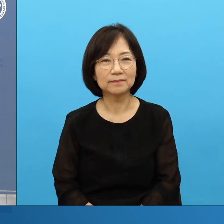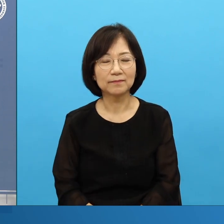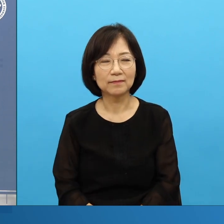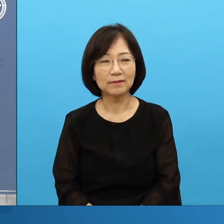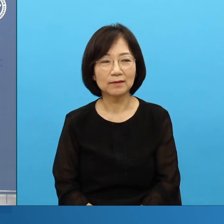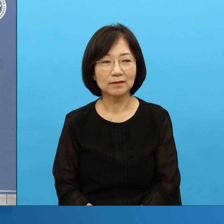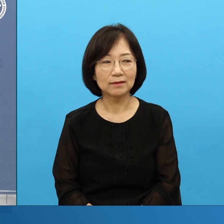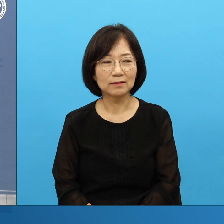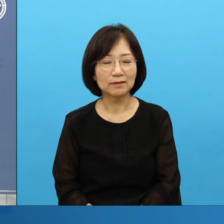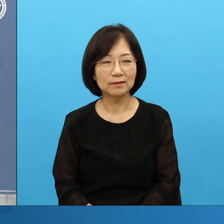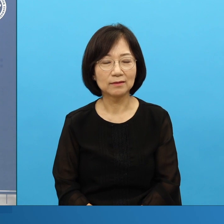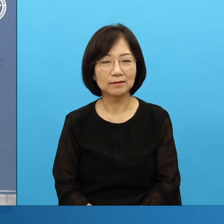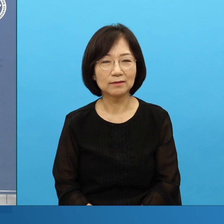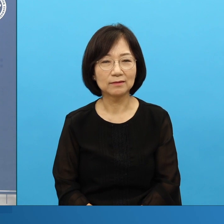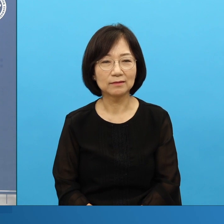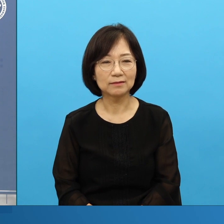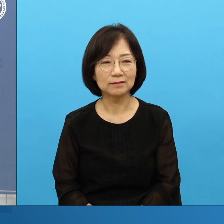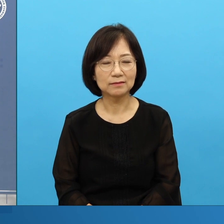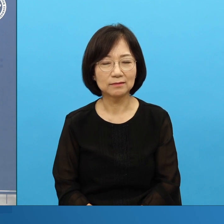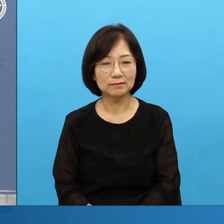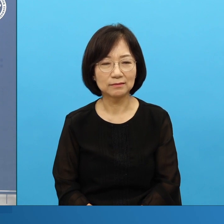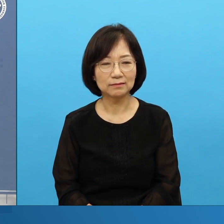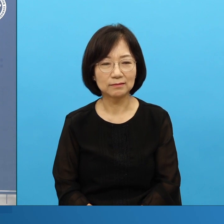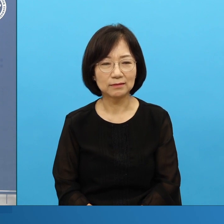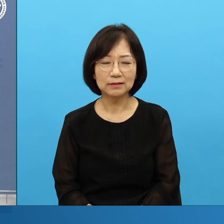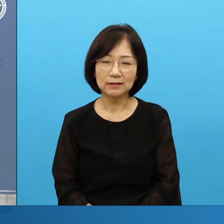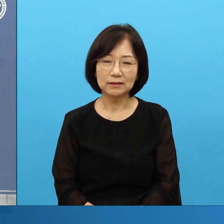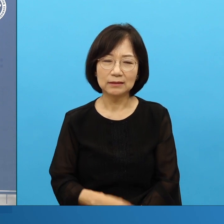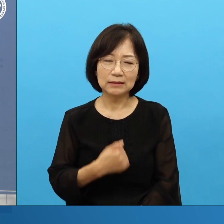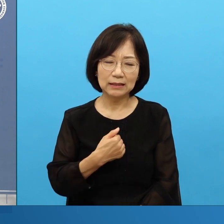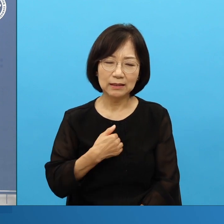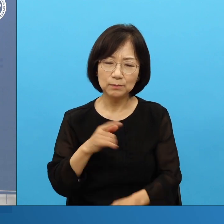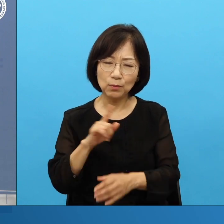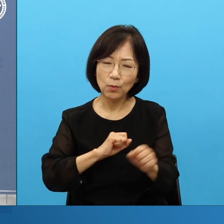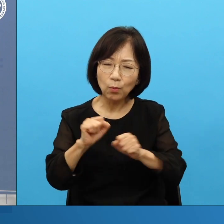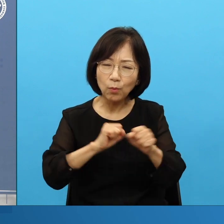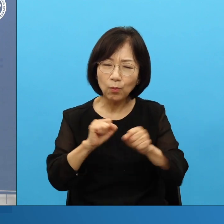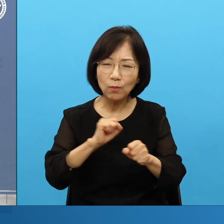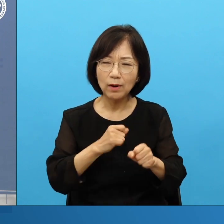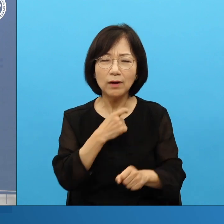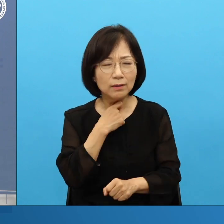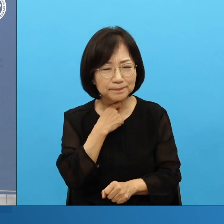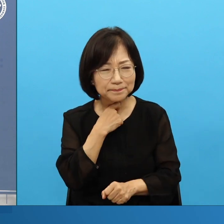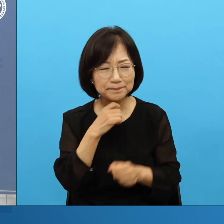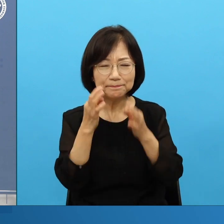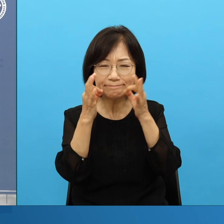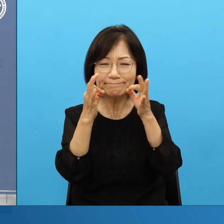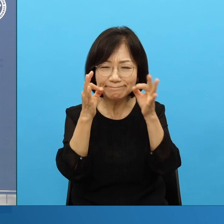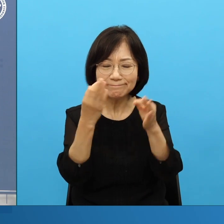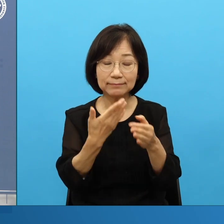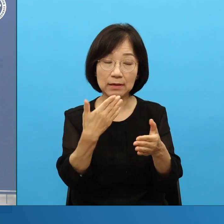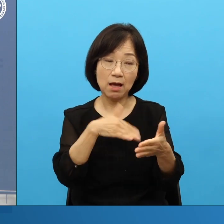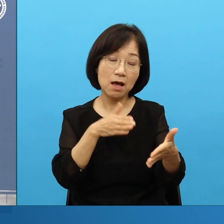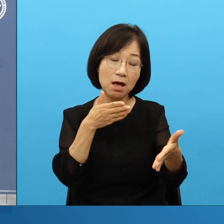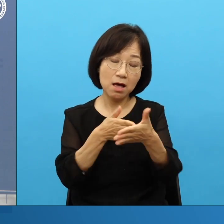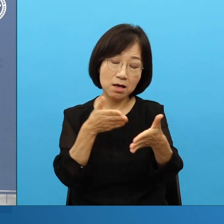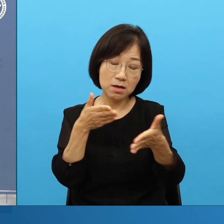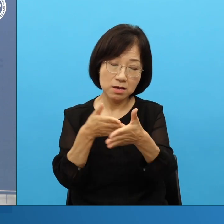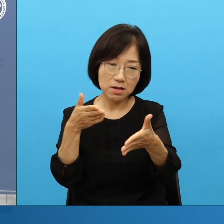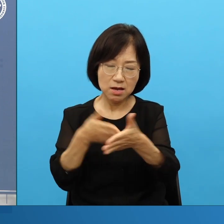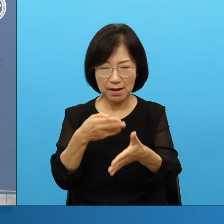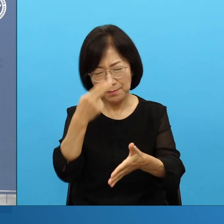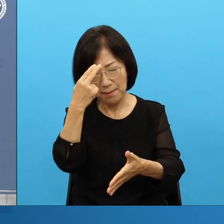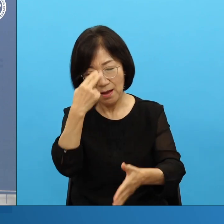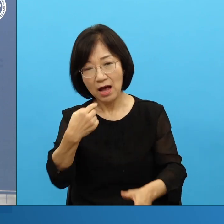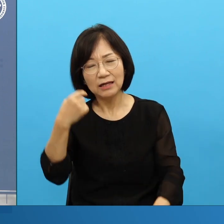안 된다는 것을 이렇게 내가 스스로 이렇게 느낄 수가 있습니다. I couldn't stop carrying on, but I could feel in myself